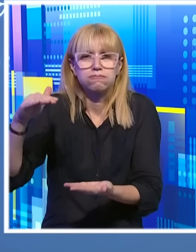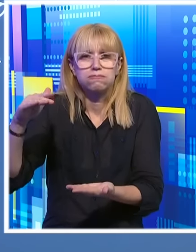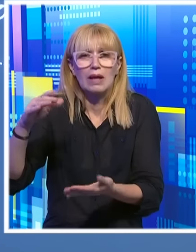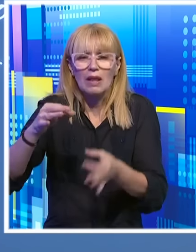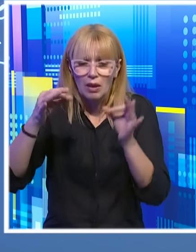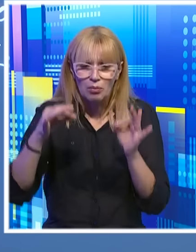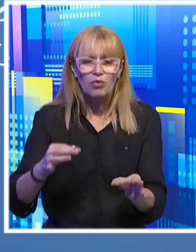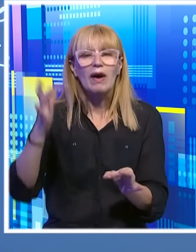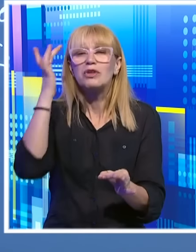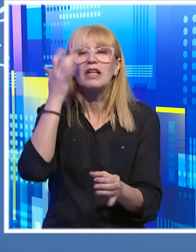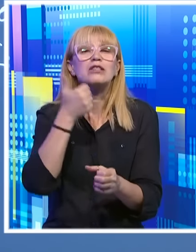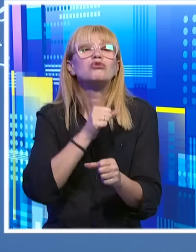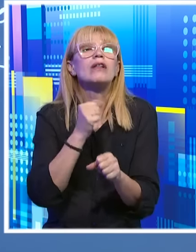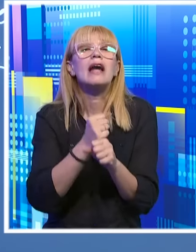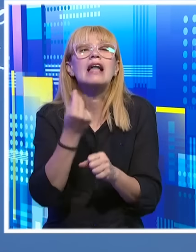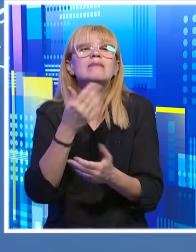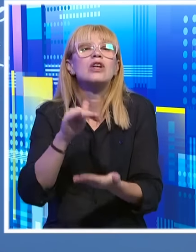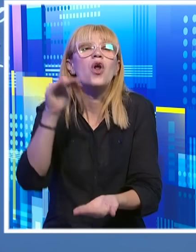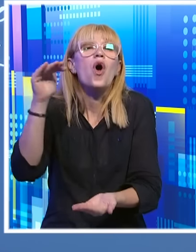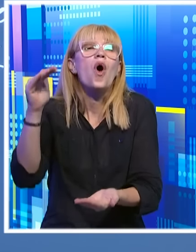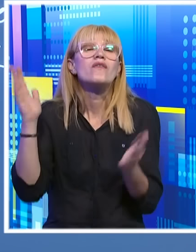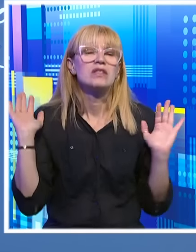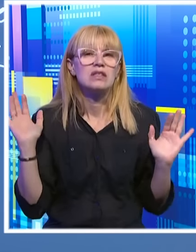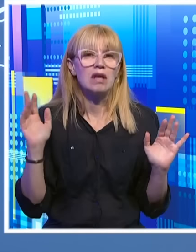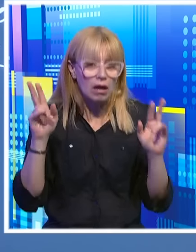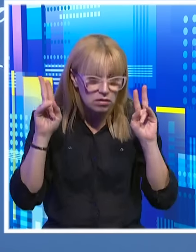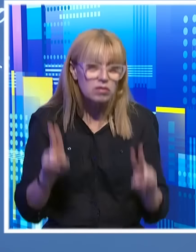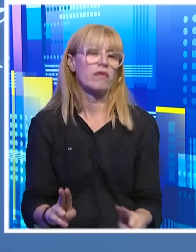znali šta sa novcem da rade. U pravom smislu te reči.